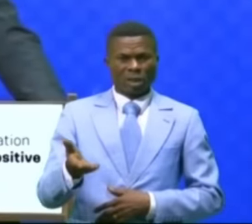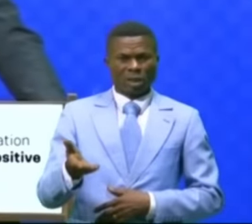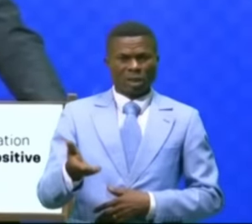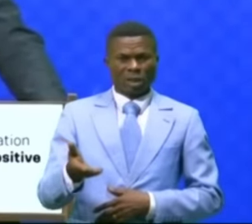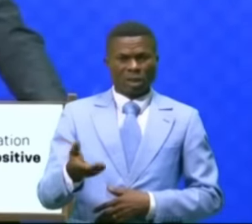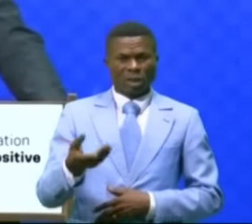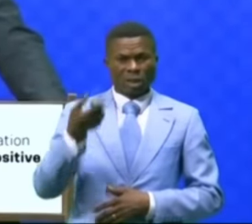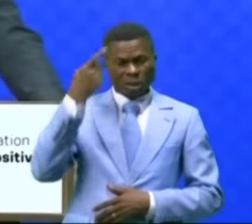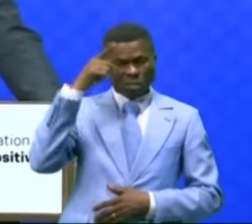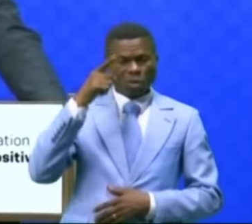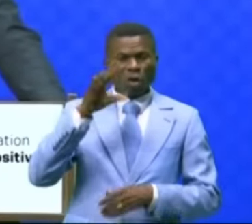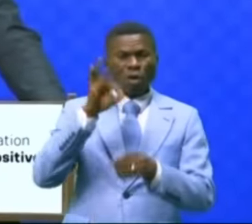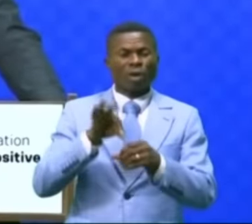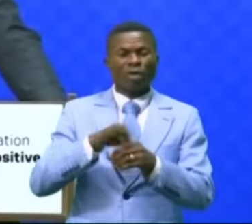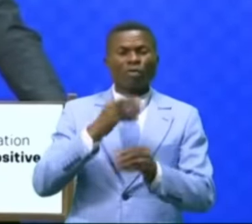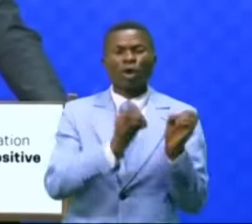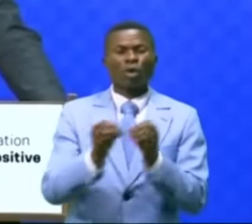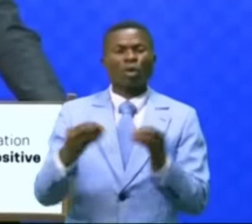Pourquoi on fait des élections?